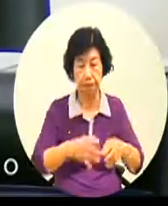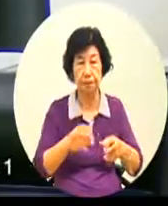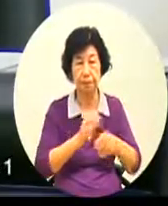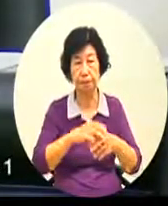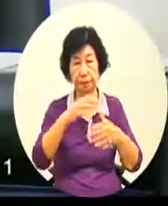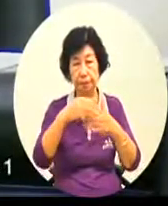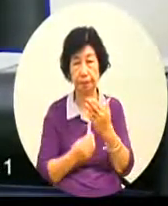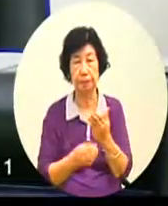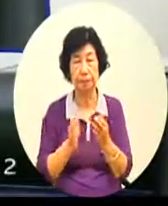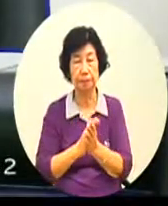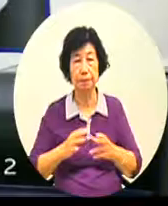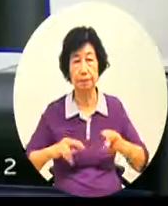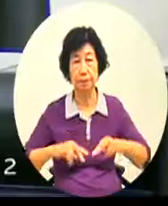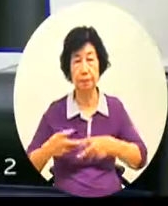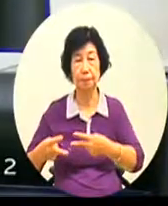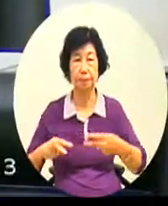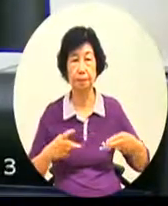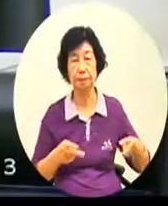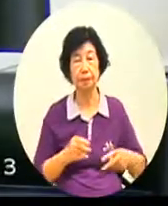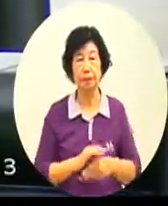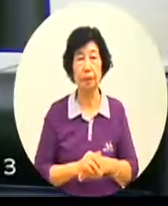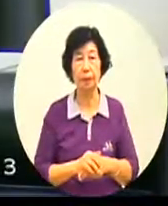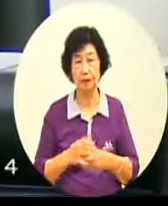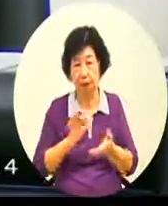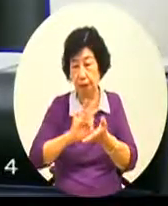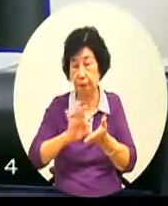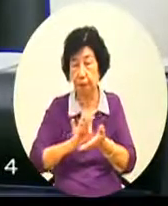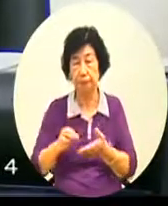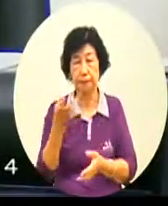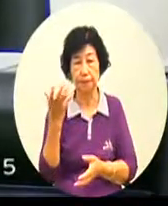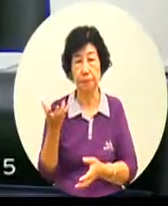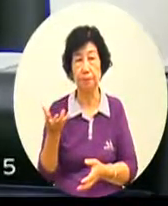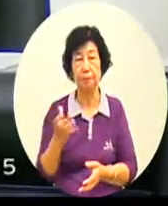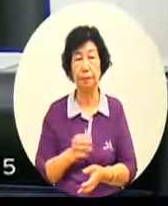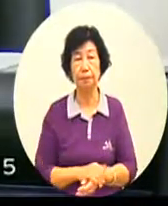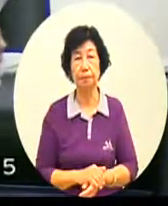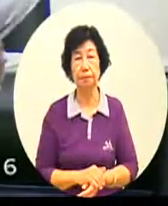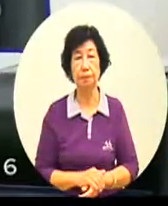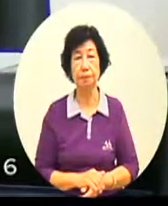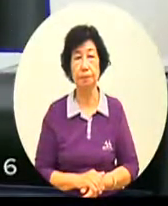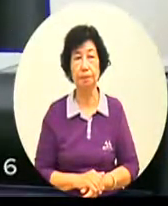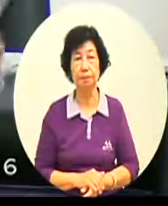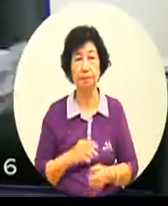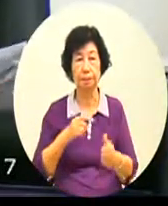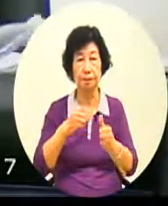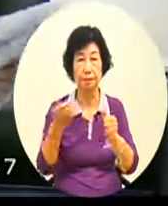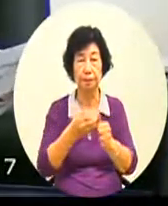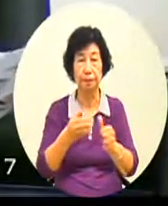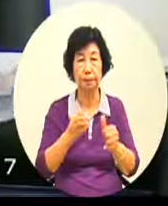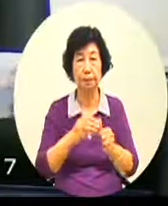要修改那要修改又要花费更多的钱那我知道教育局那里我